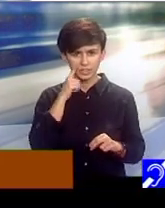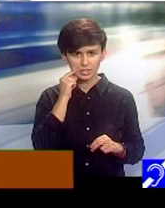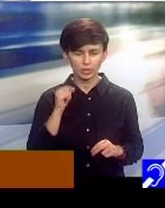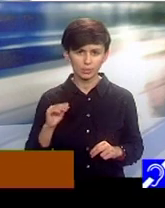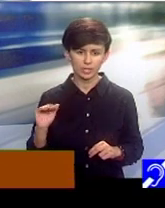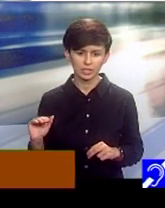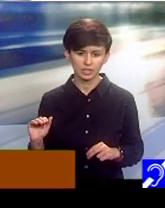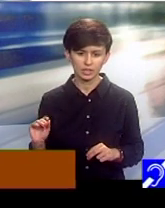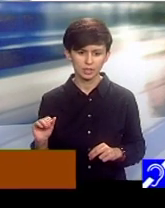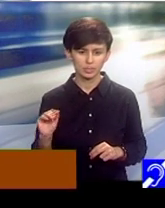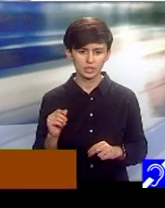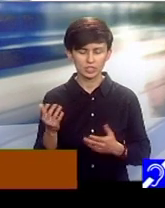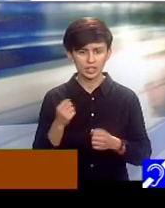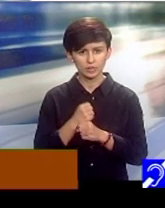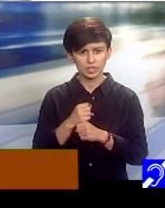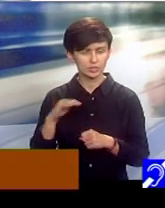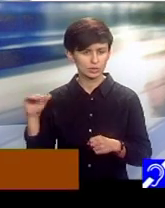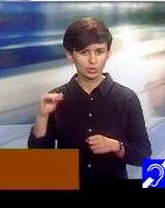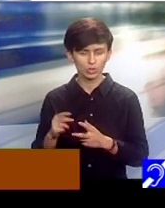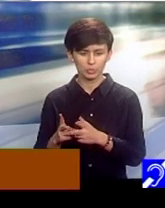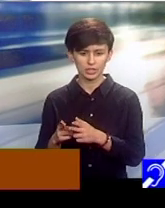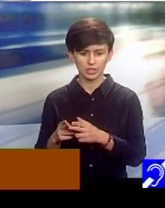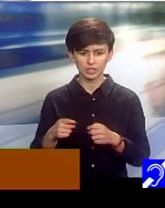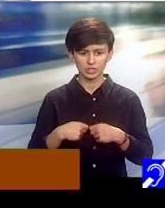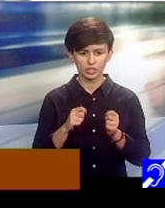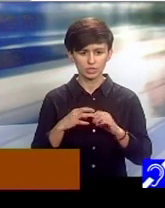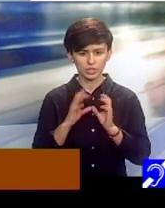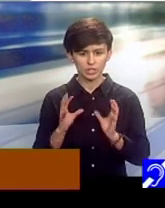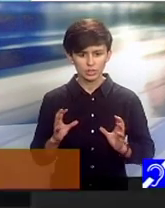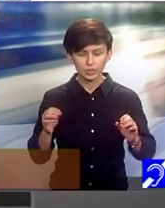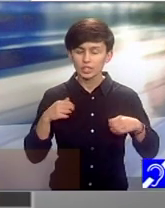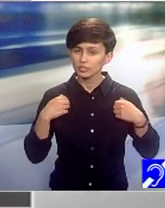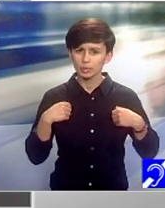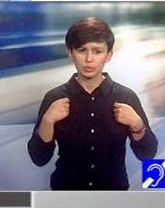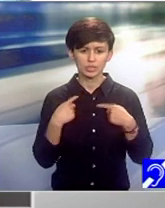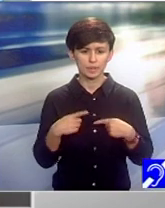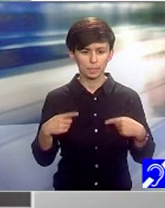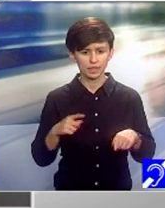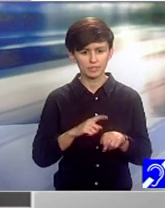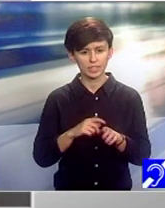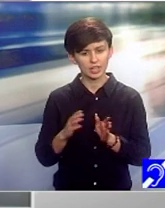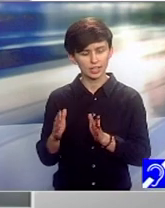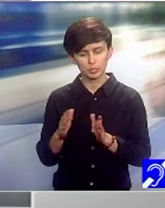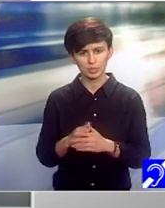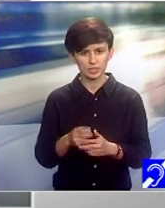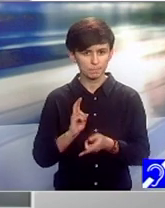bolnavi de cancer în toată România. Și mă bucur de fiecare moment. Cum ai aflat?